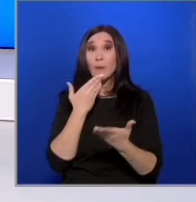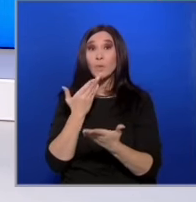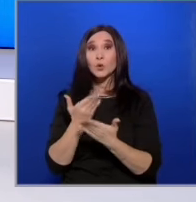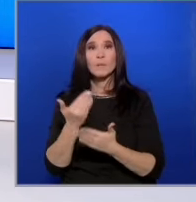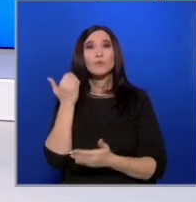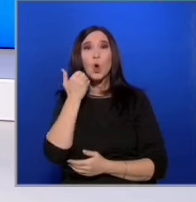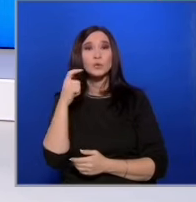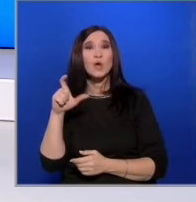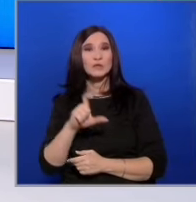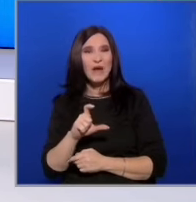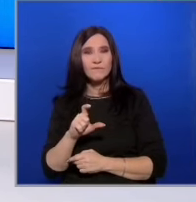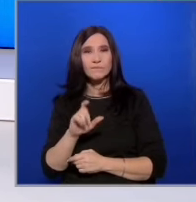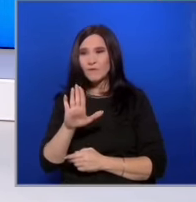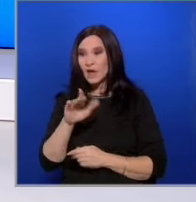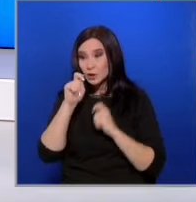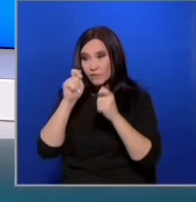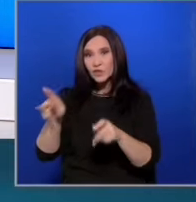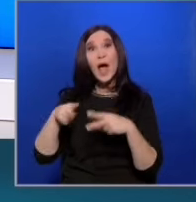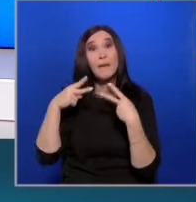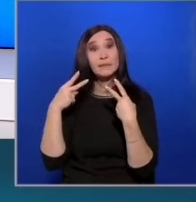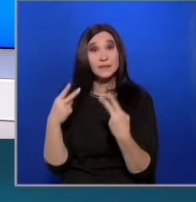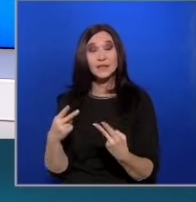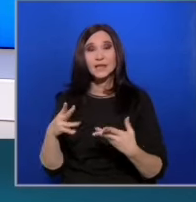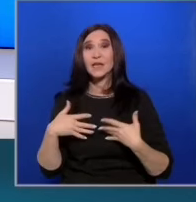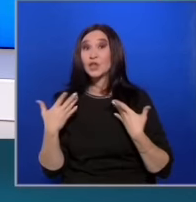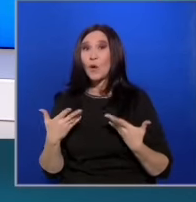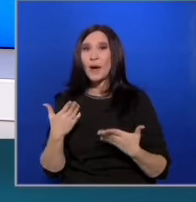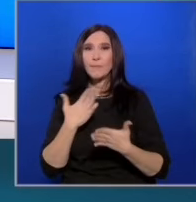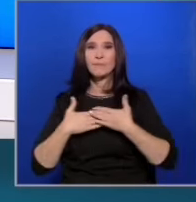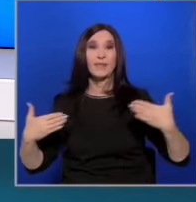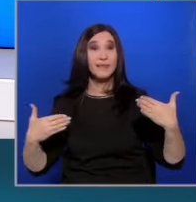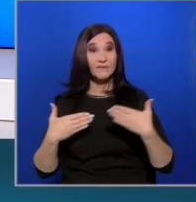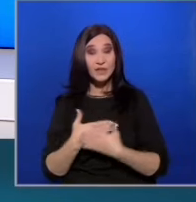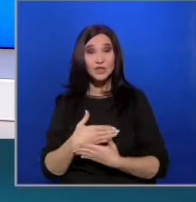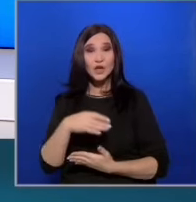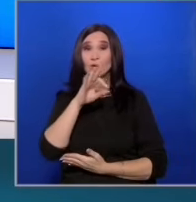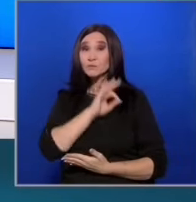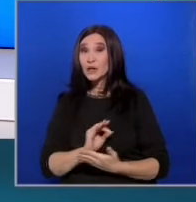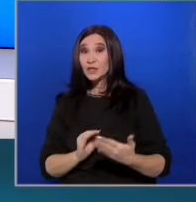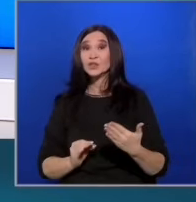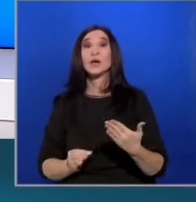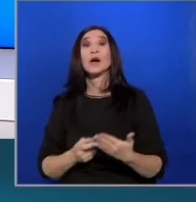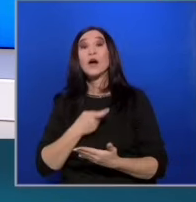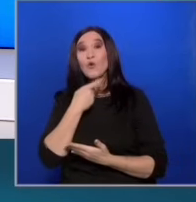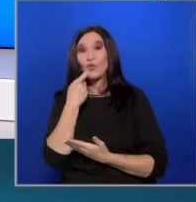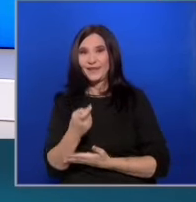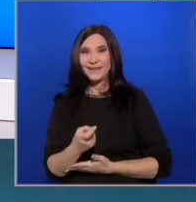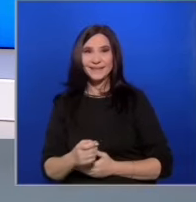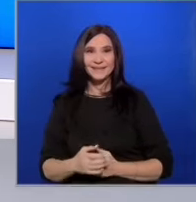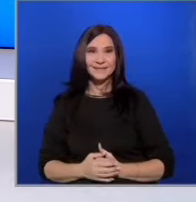славов а на вас уважаеми зрители желая приятна вечер и успешна